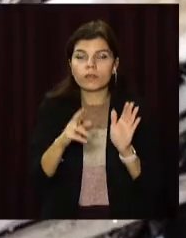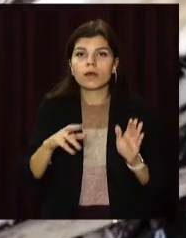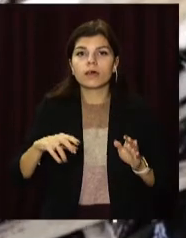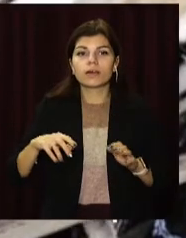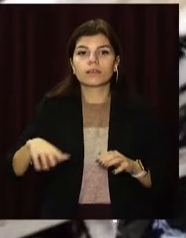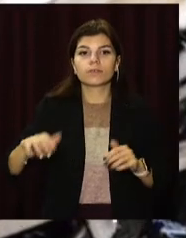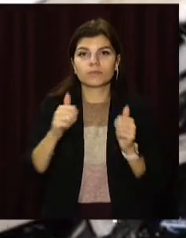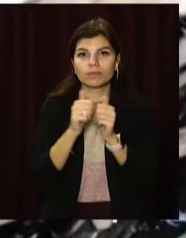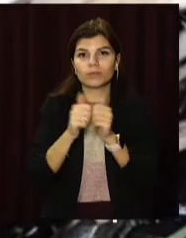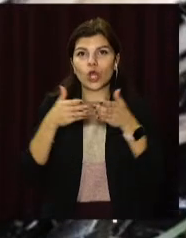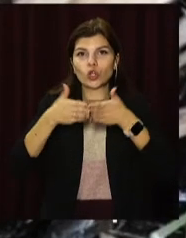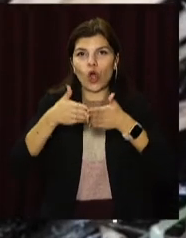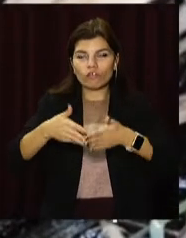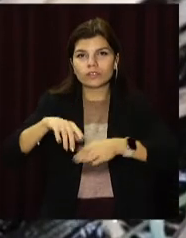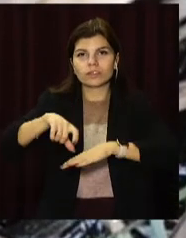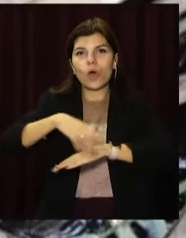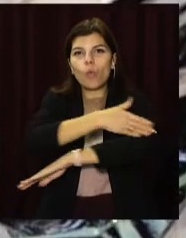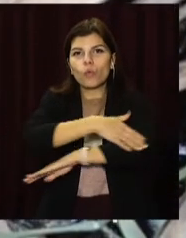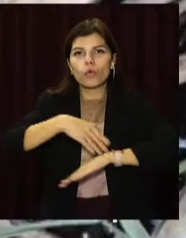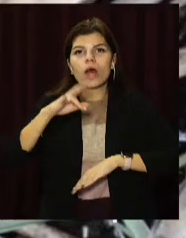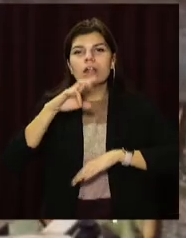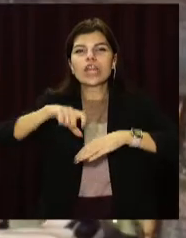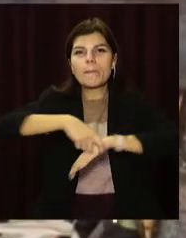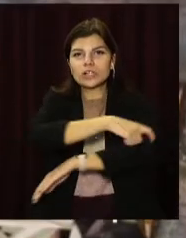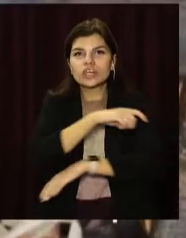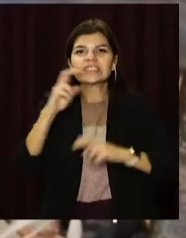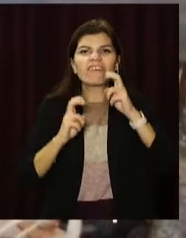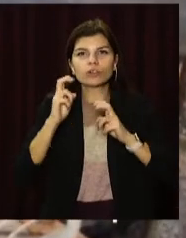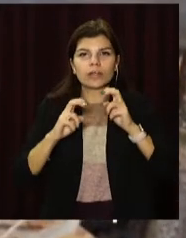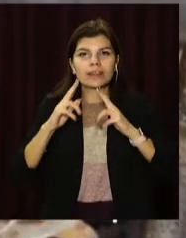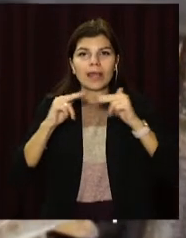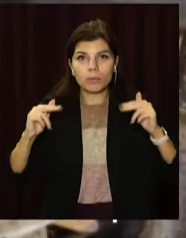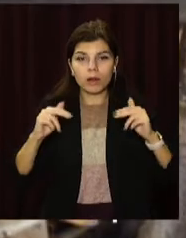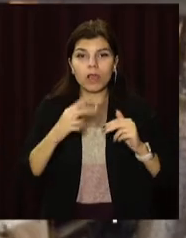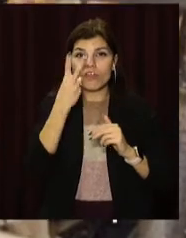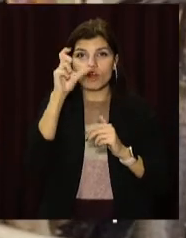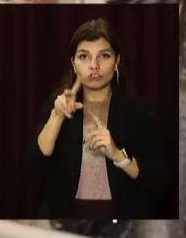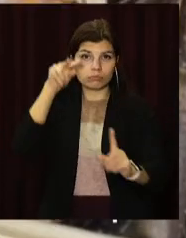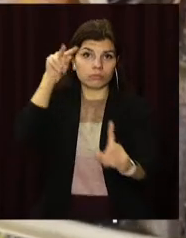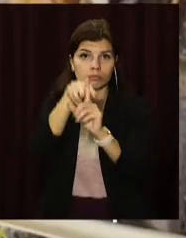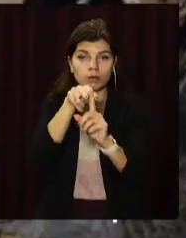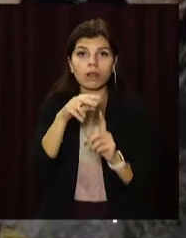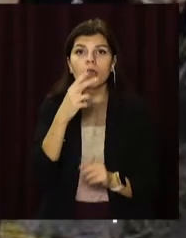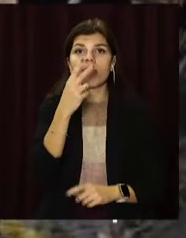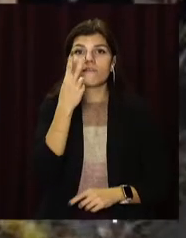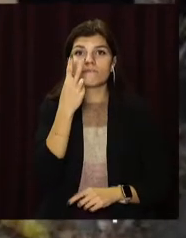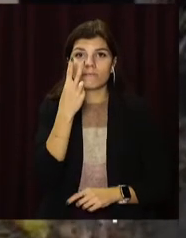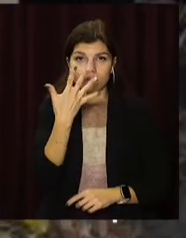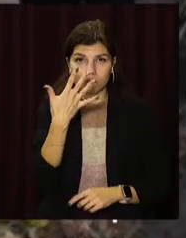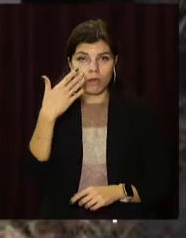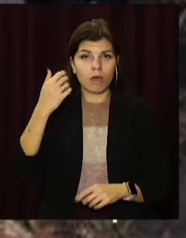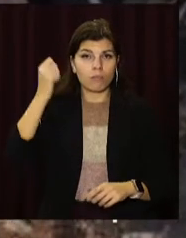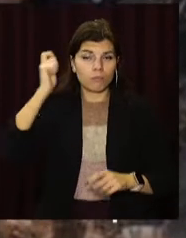березі поблизу човнової станції по вулиці Набережна Заводська Дніпра. Нападники нанесли чоловіку від 25 ударів по